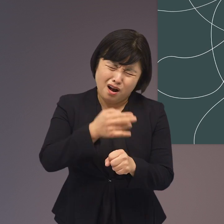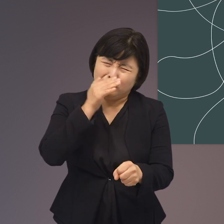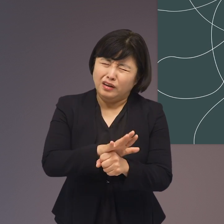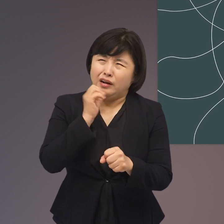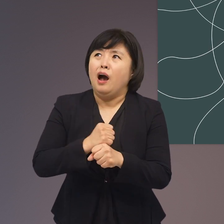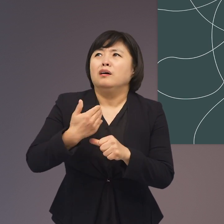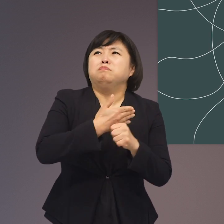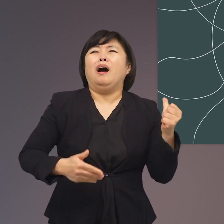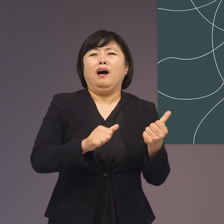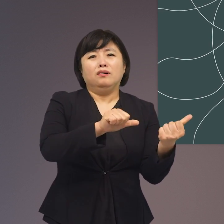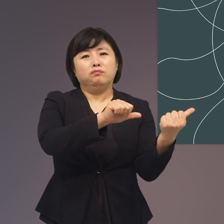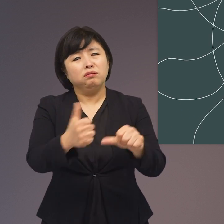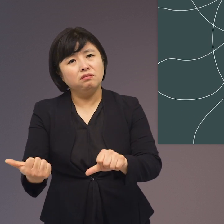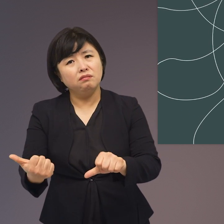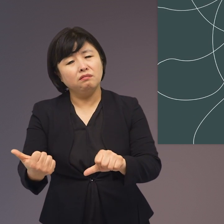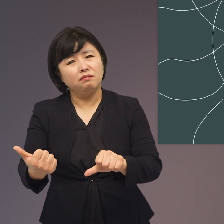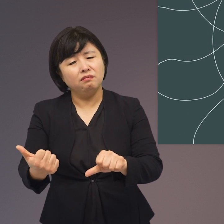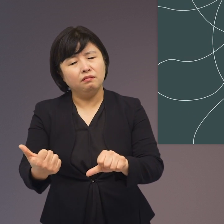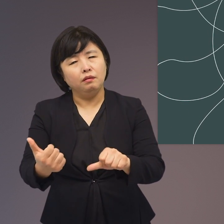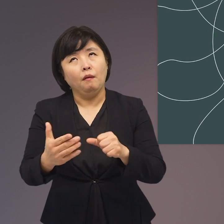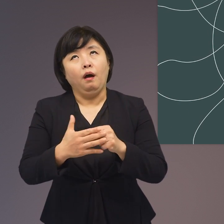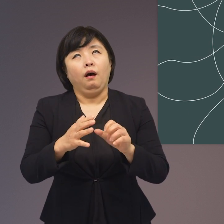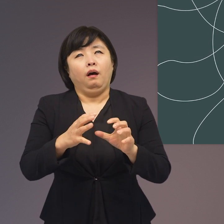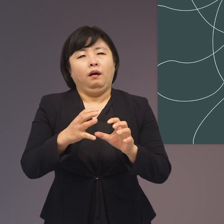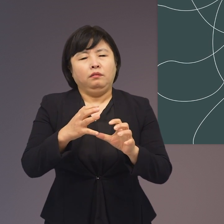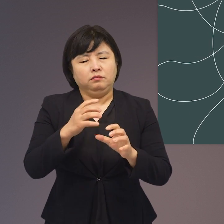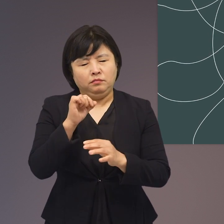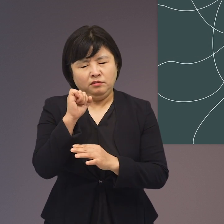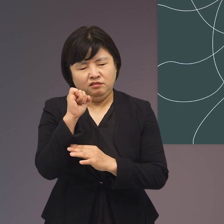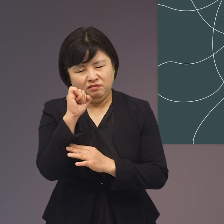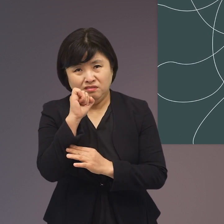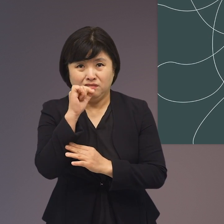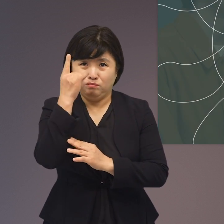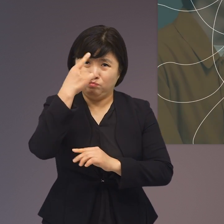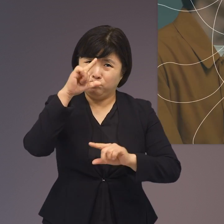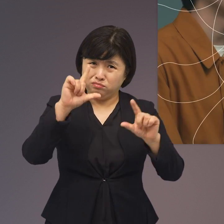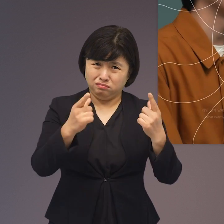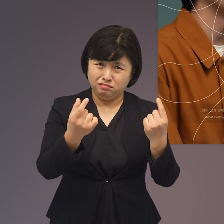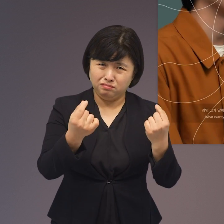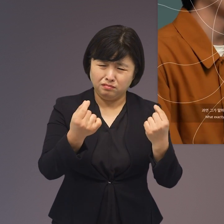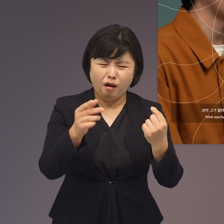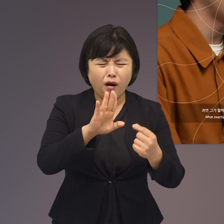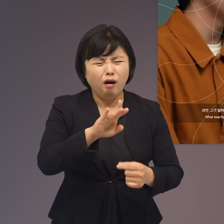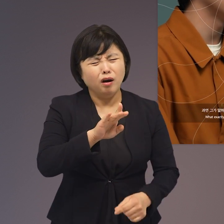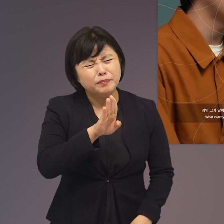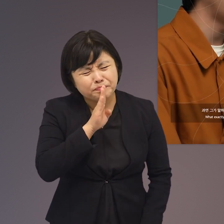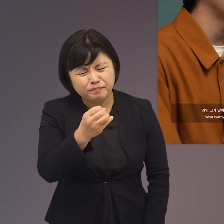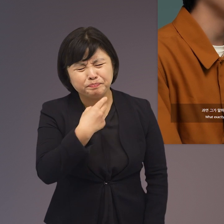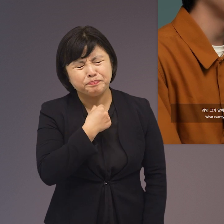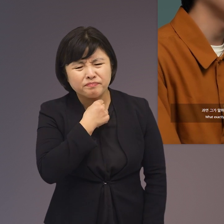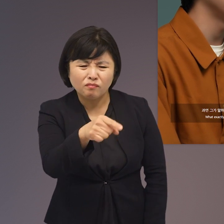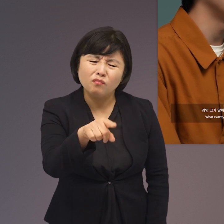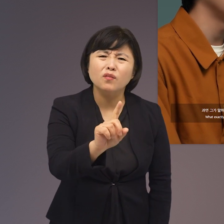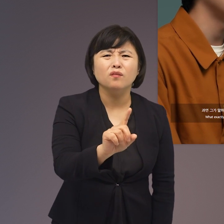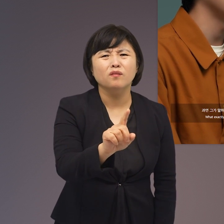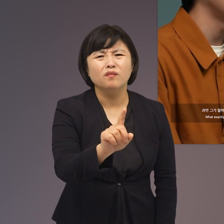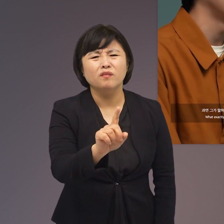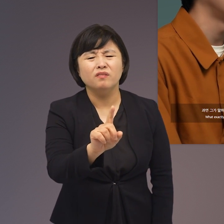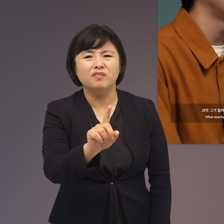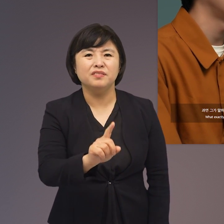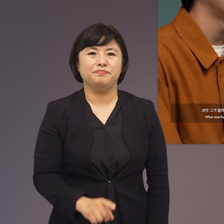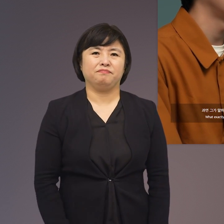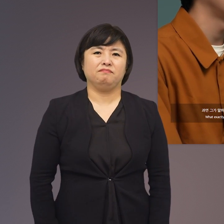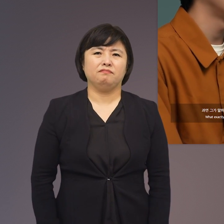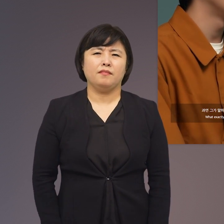억울하게 죽음을 맞이하는 사람의 모습이 바로 이러할까라는 생각도 듭니다. 과연 그가 말하고 싶은 건